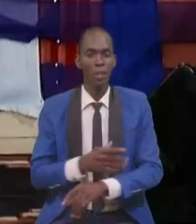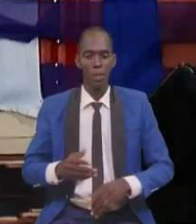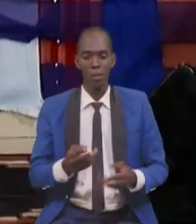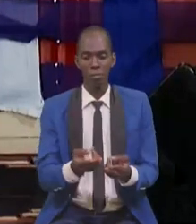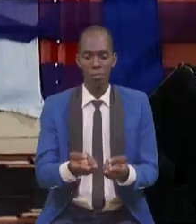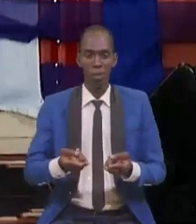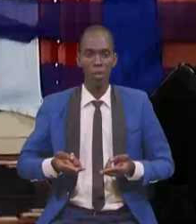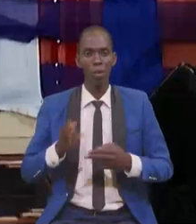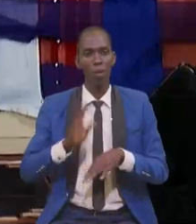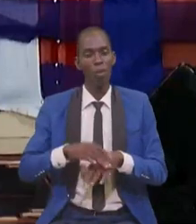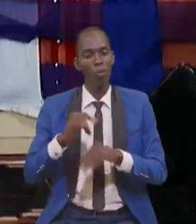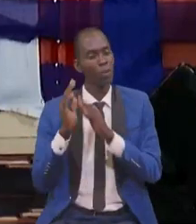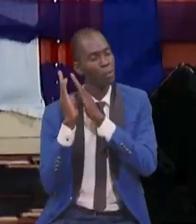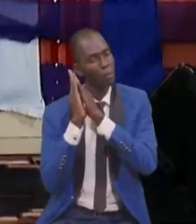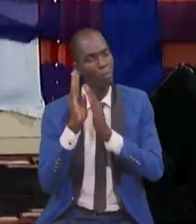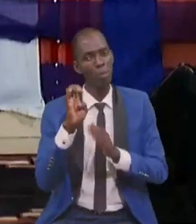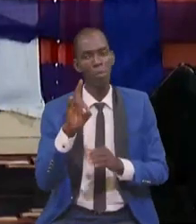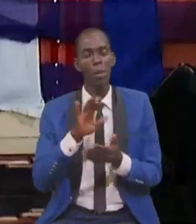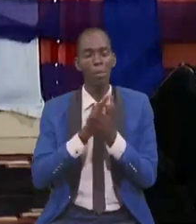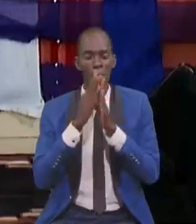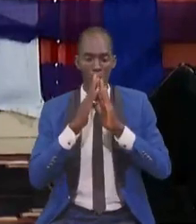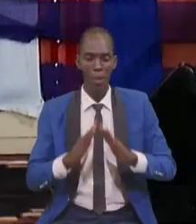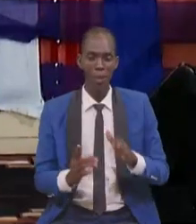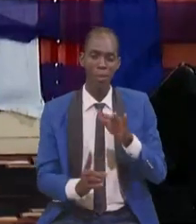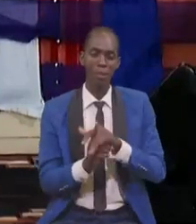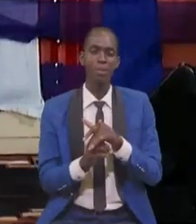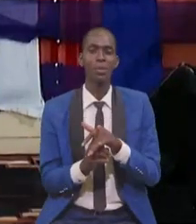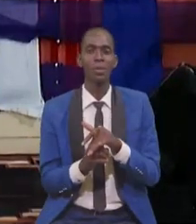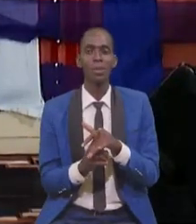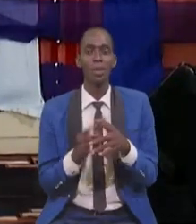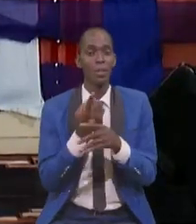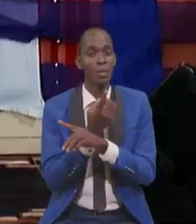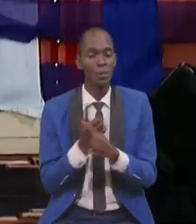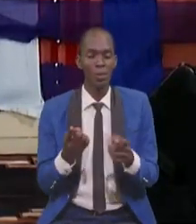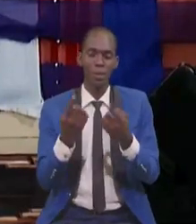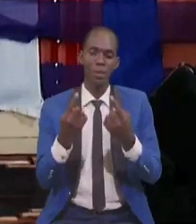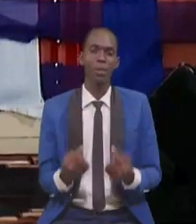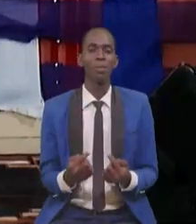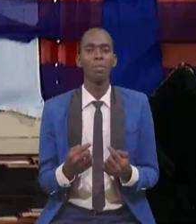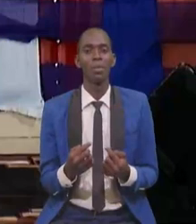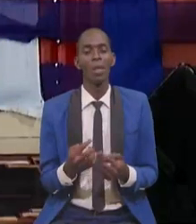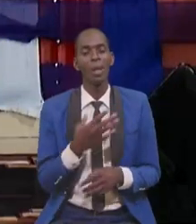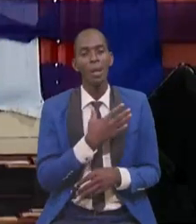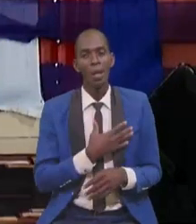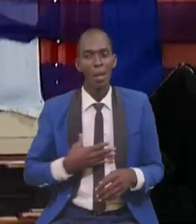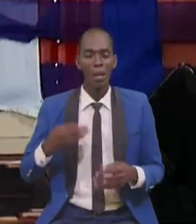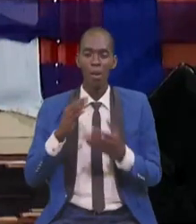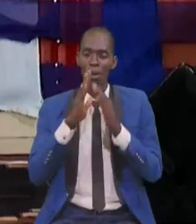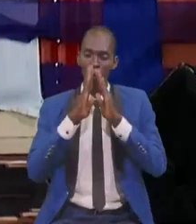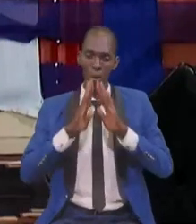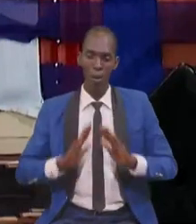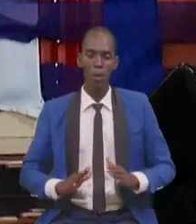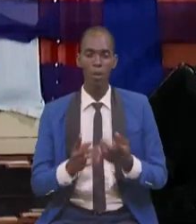démon étant sorti. La paix est venue. La délivrance est venue. Et